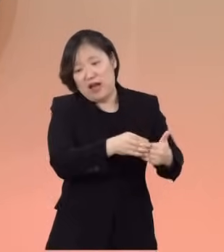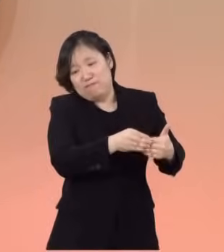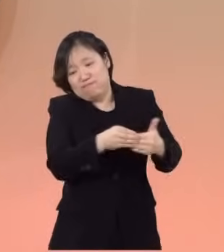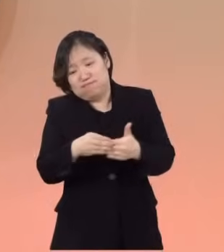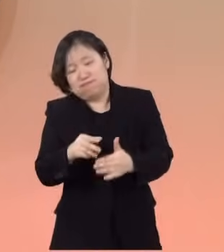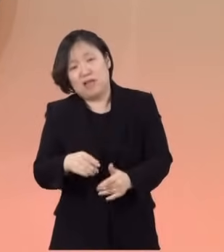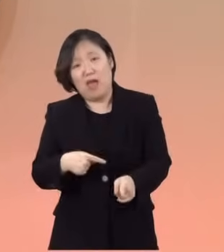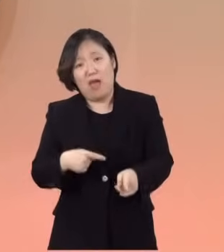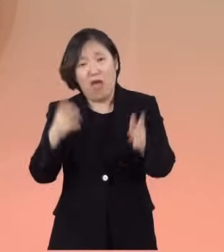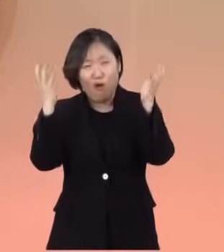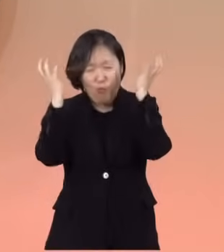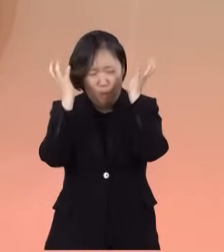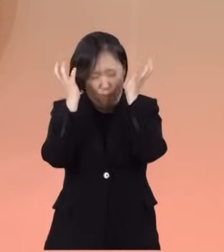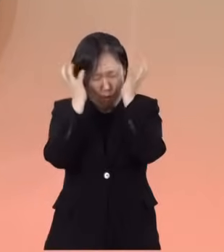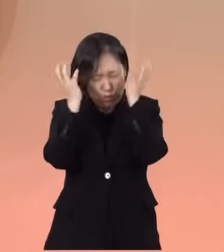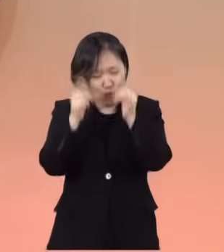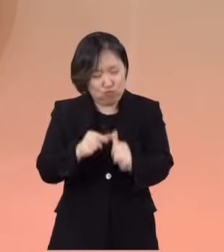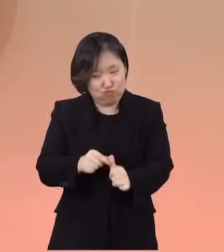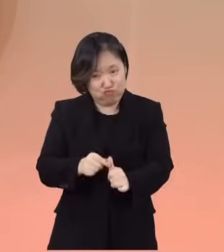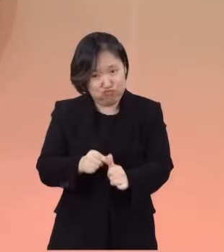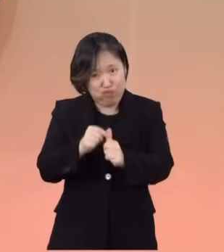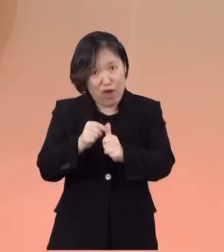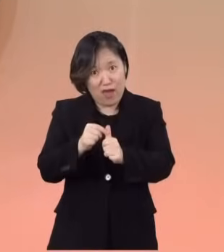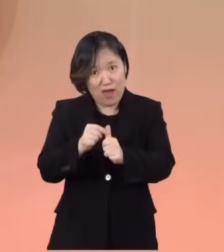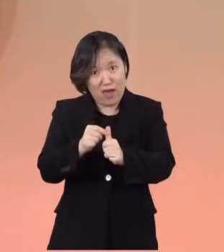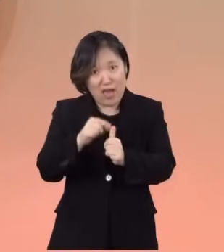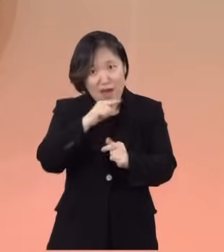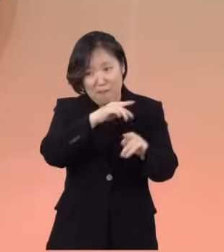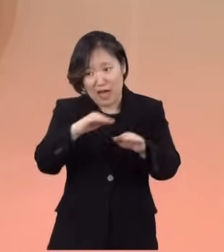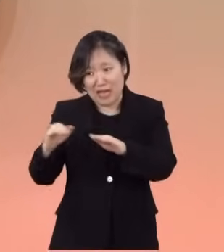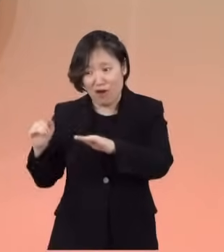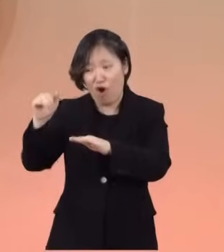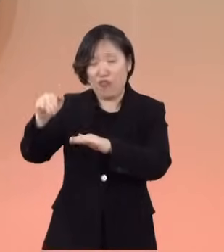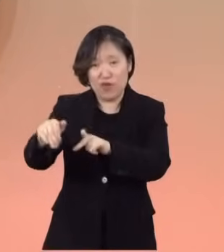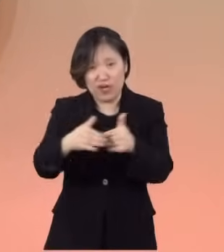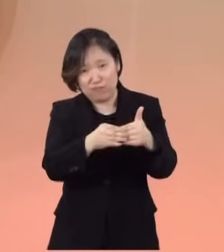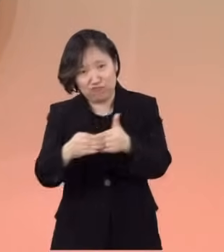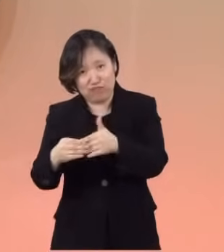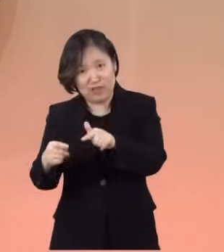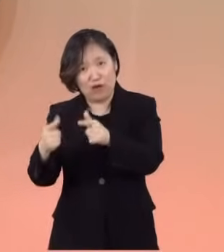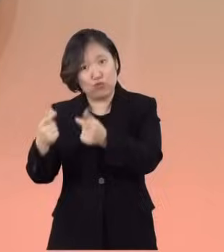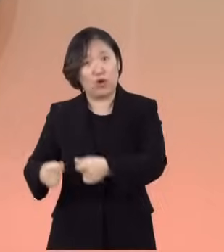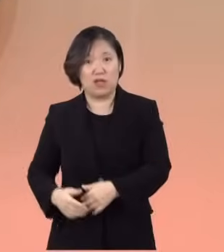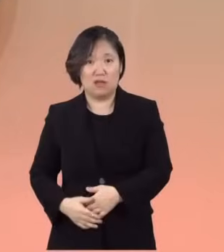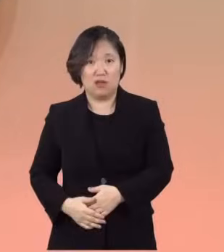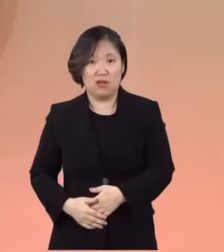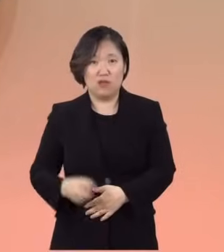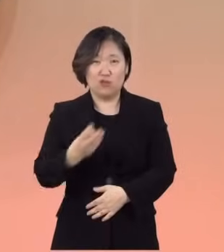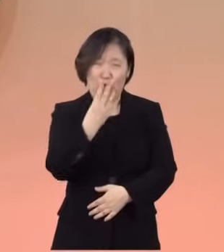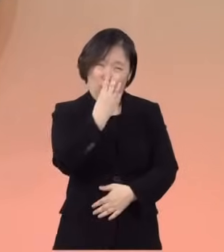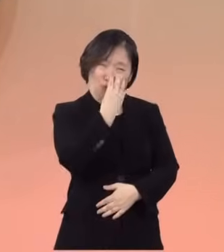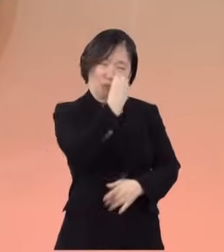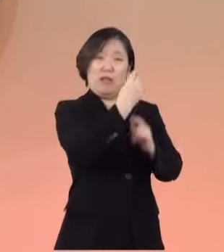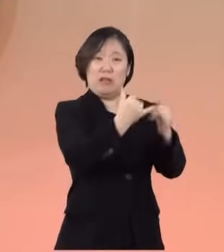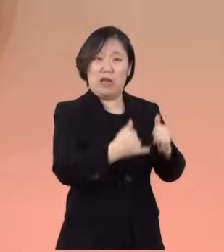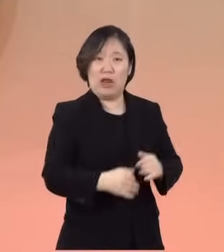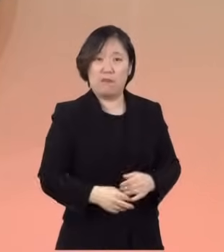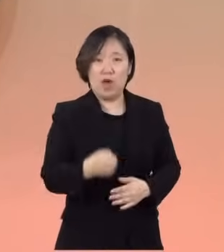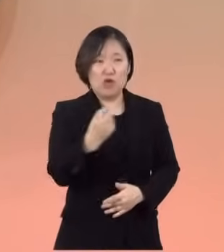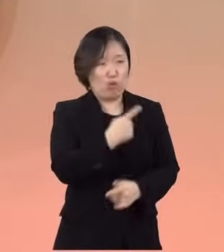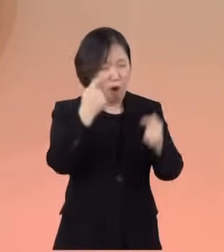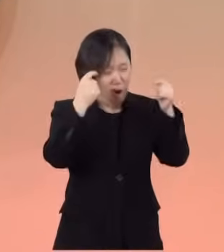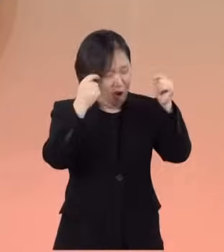생사 윤회와이 고통의 바다를 건너게 해주었고 교만심이 가득한